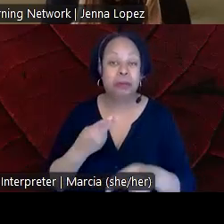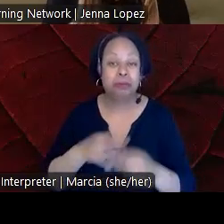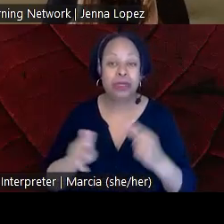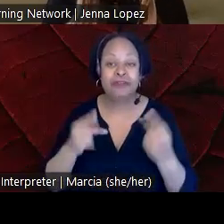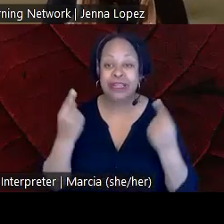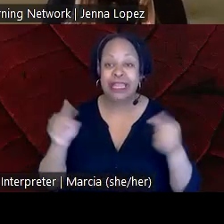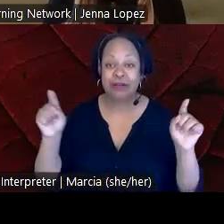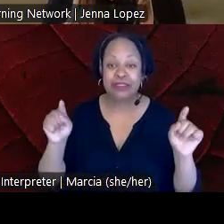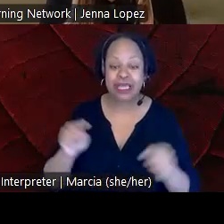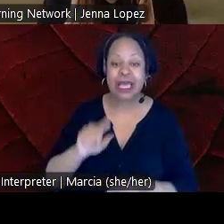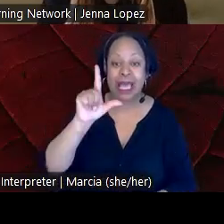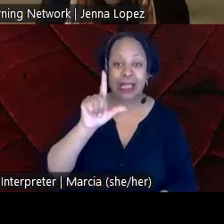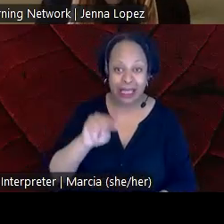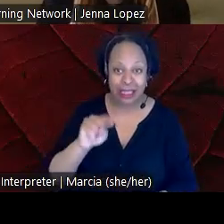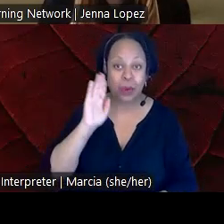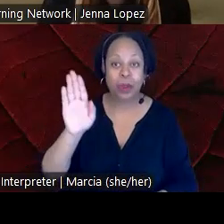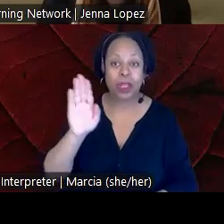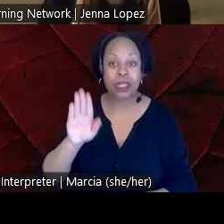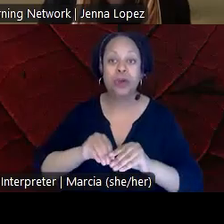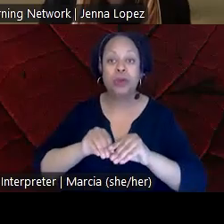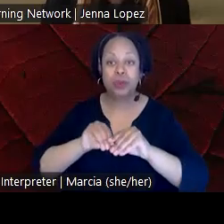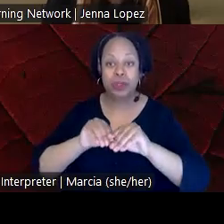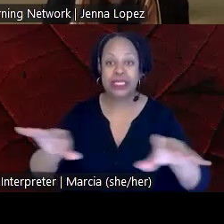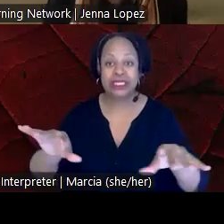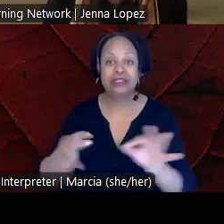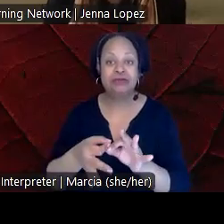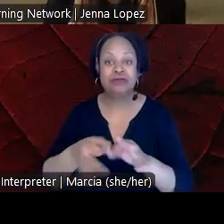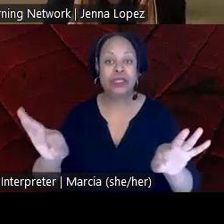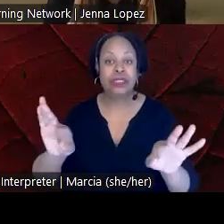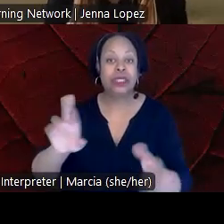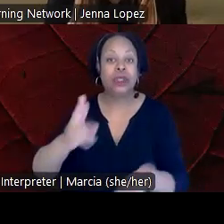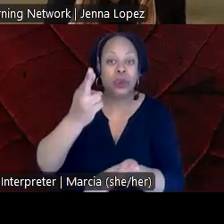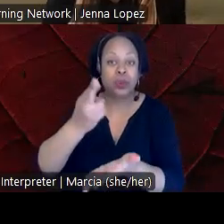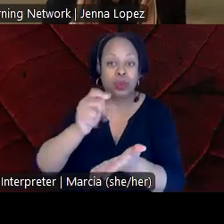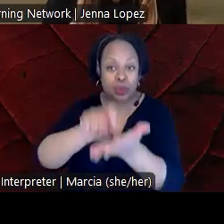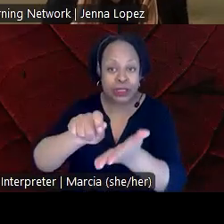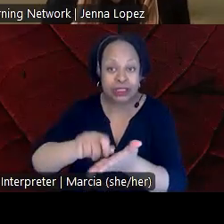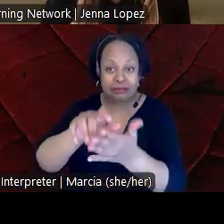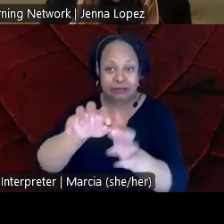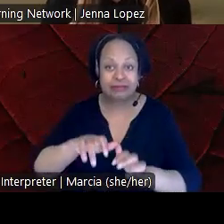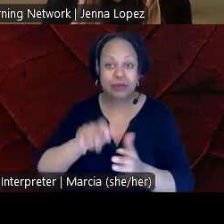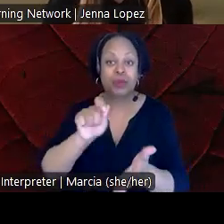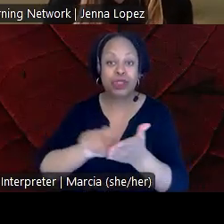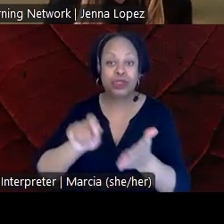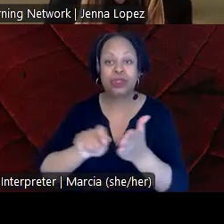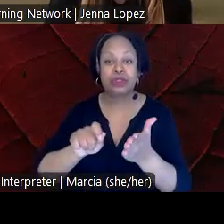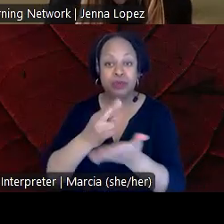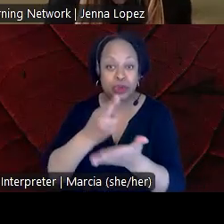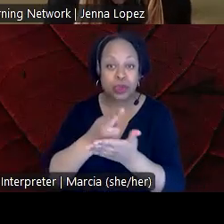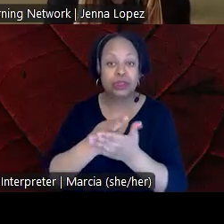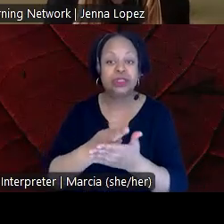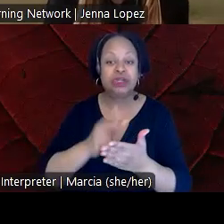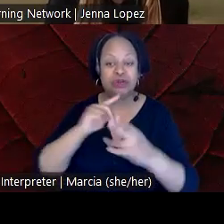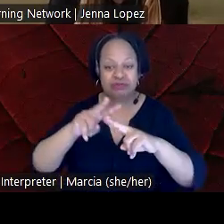nous voulions vous parler de l'annonce récente qu'on va justement publier une ressource récente